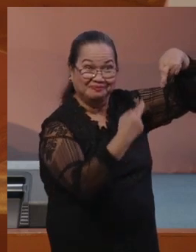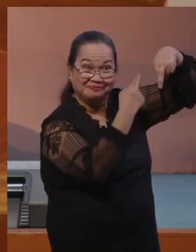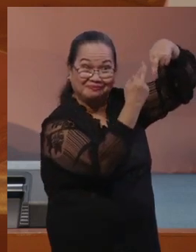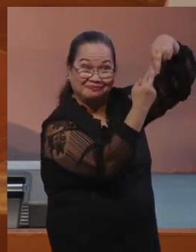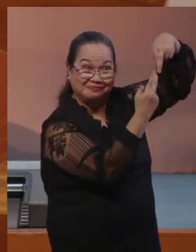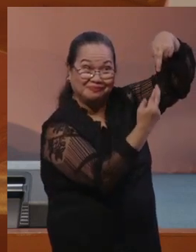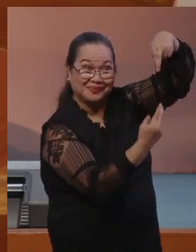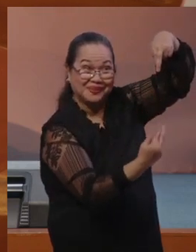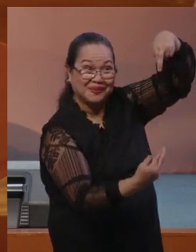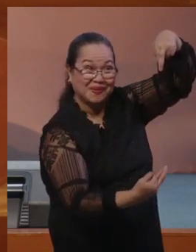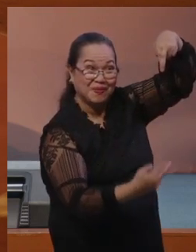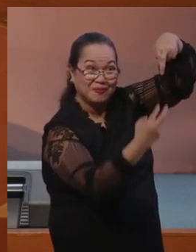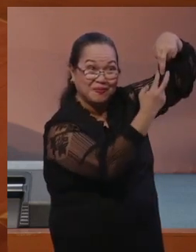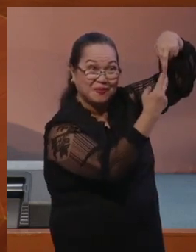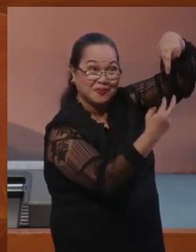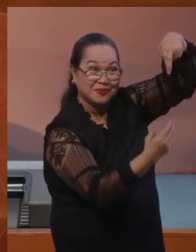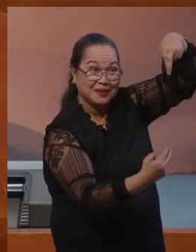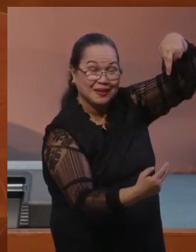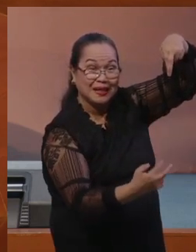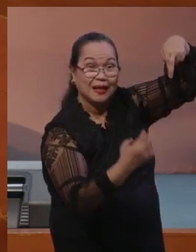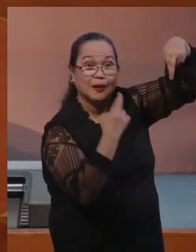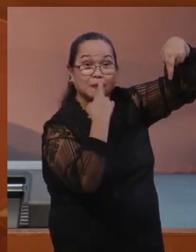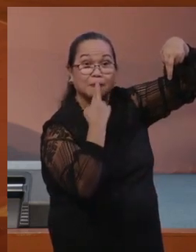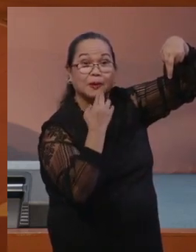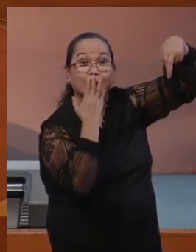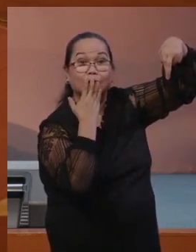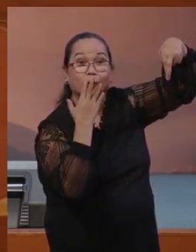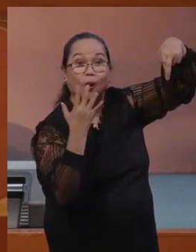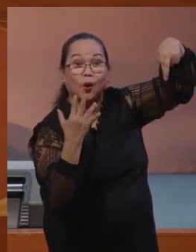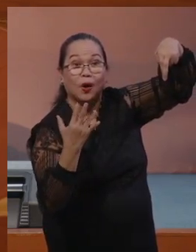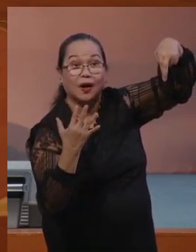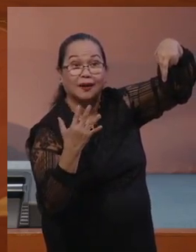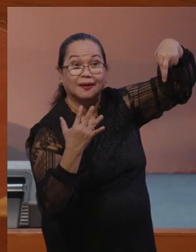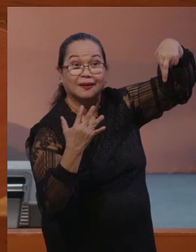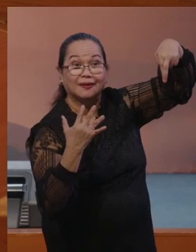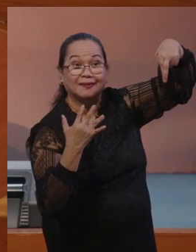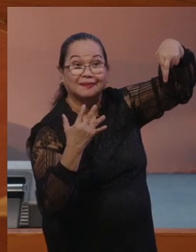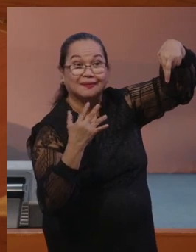So yung lubid, siguro dala ng mga espiya.